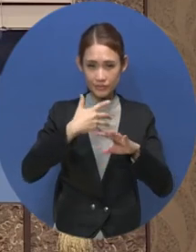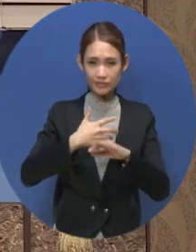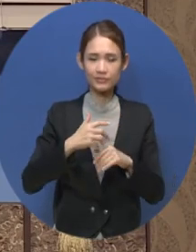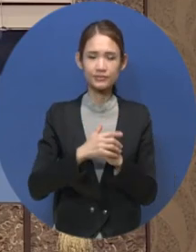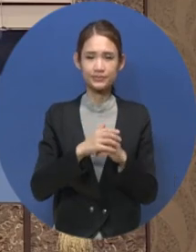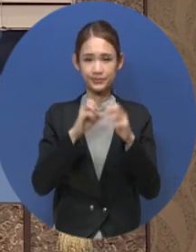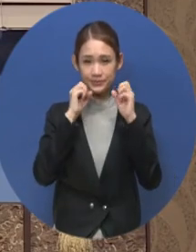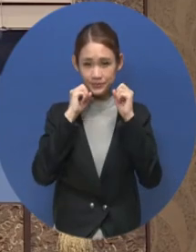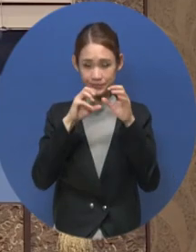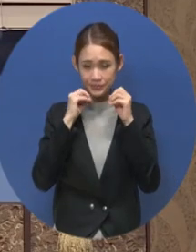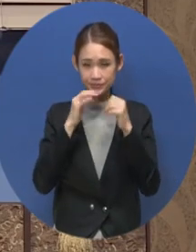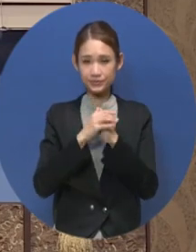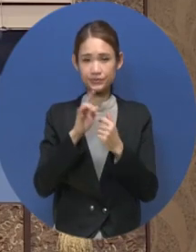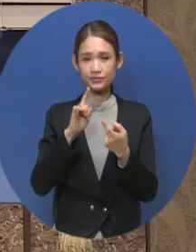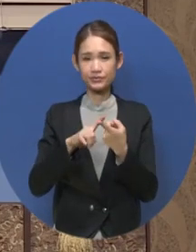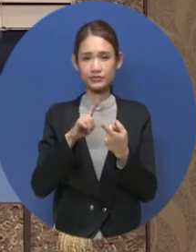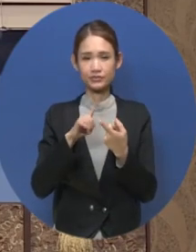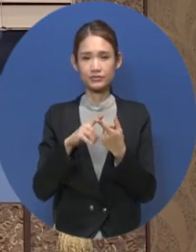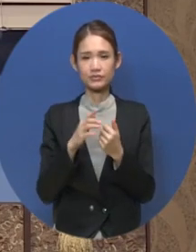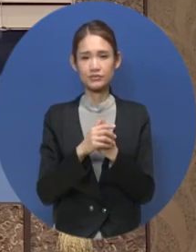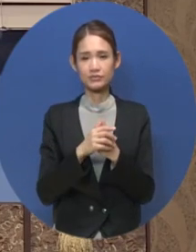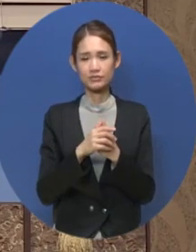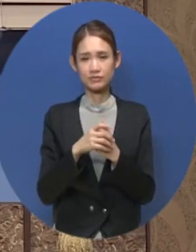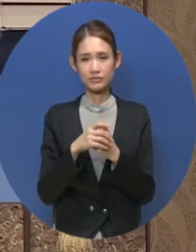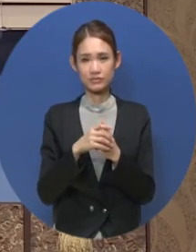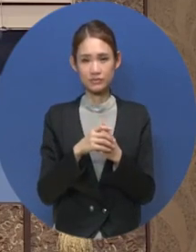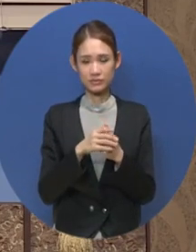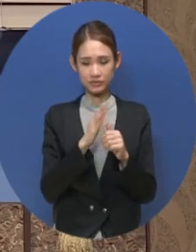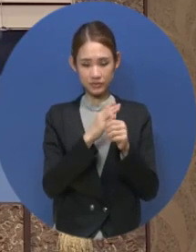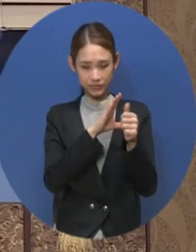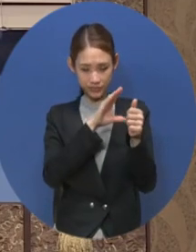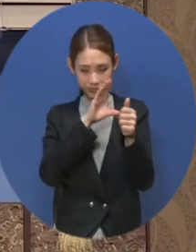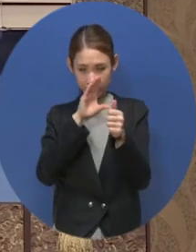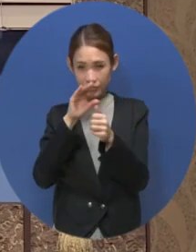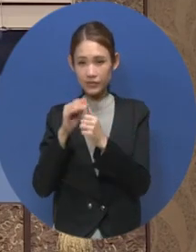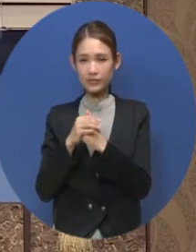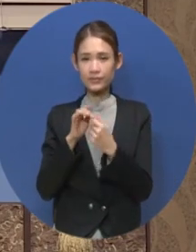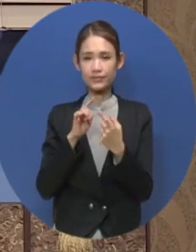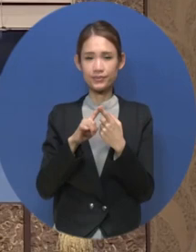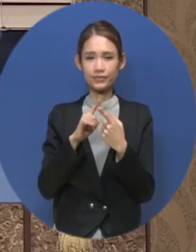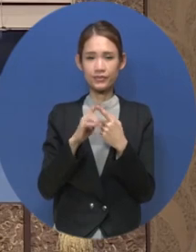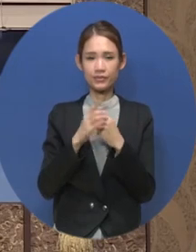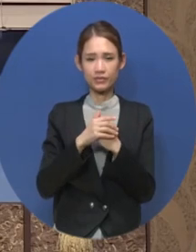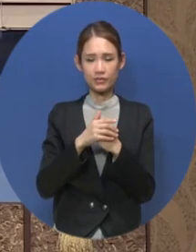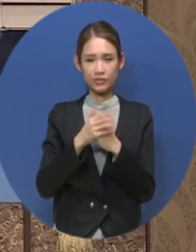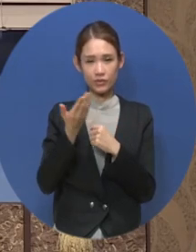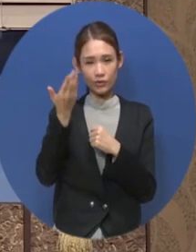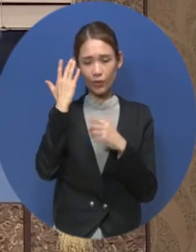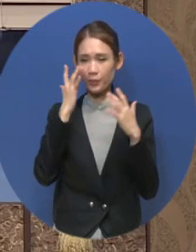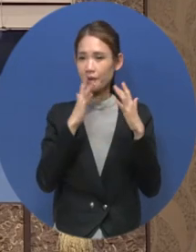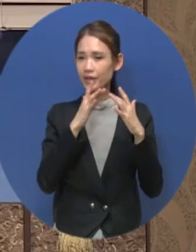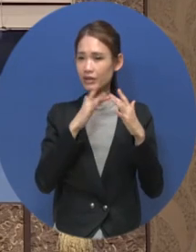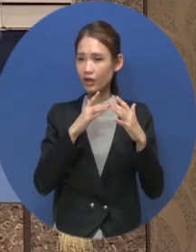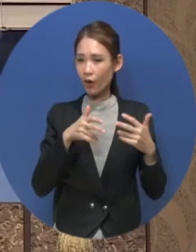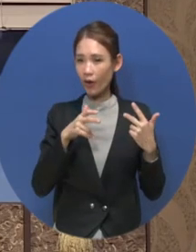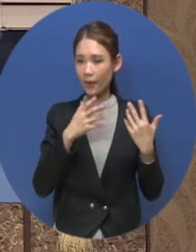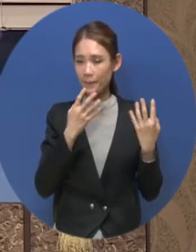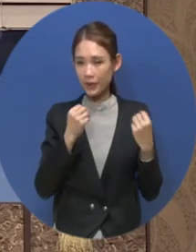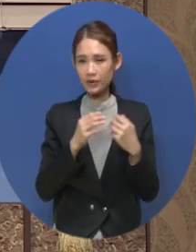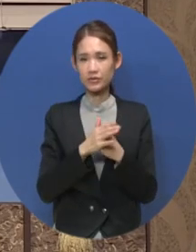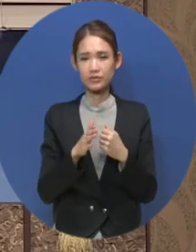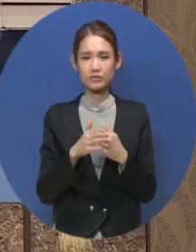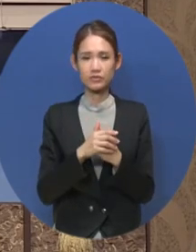이제 마케팅이라든지 이런 부분도 좀 하고 저희가 중계방송이라든지 이런 부분들도 요즘은 이제 인터넷이 활성화돼 있어서